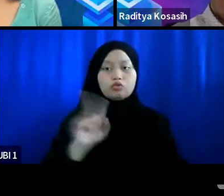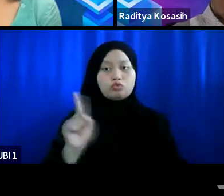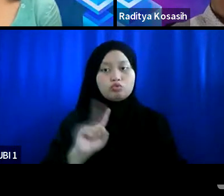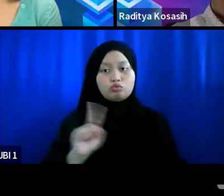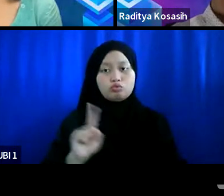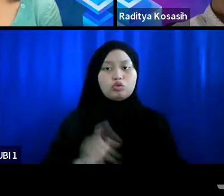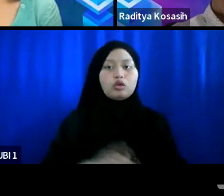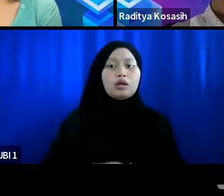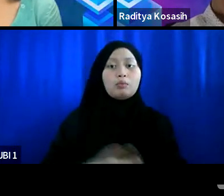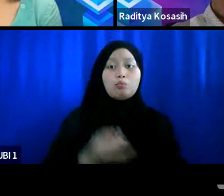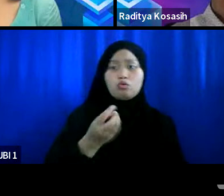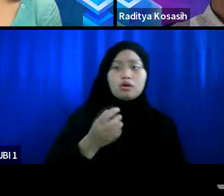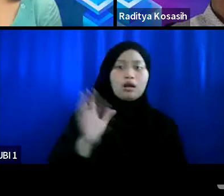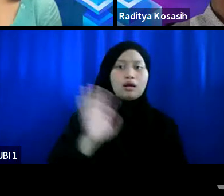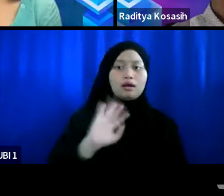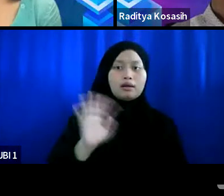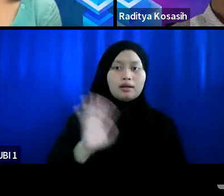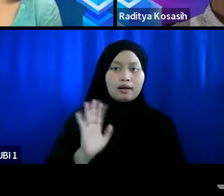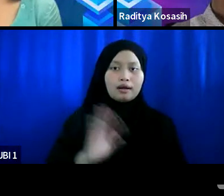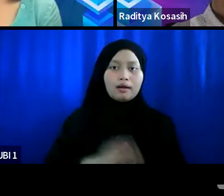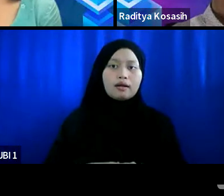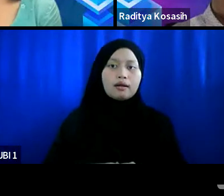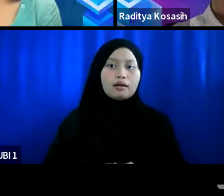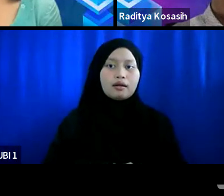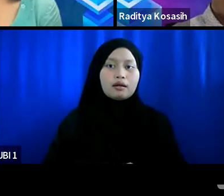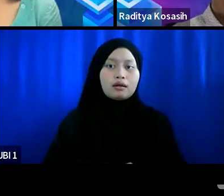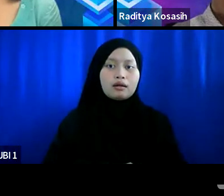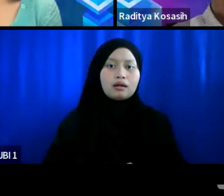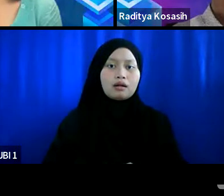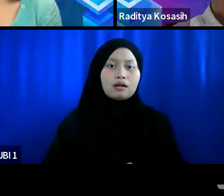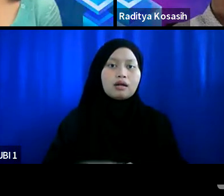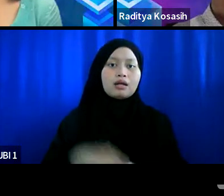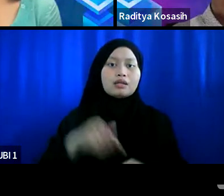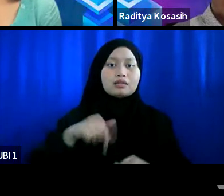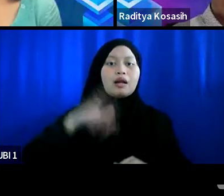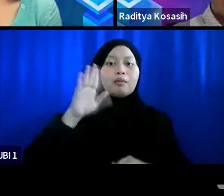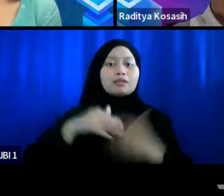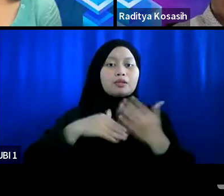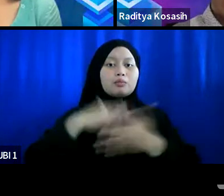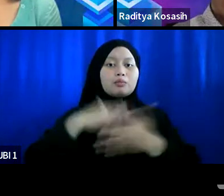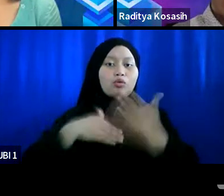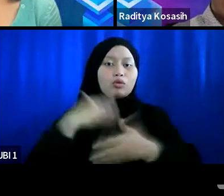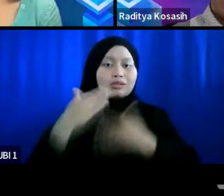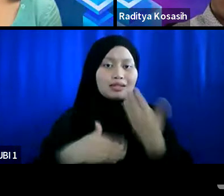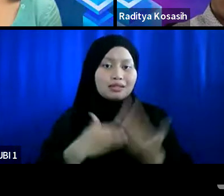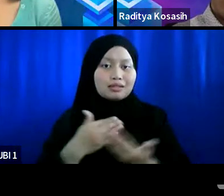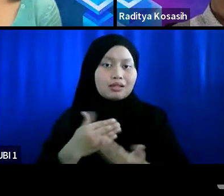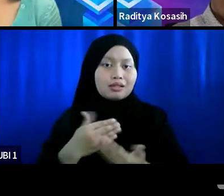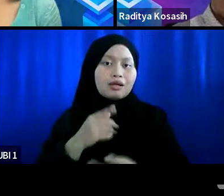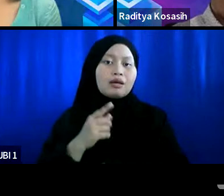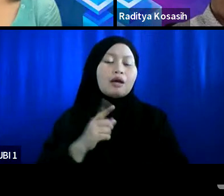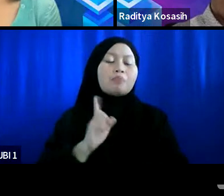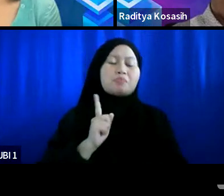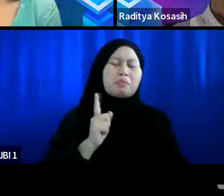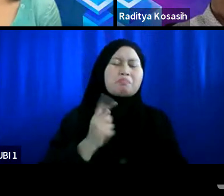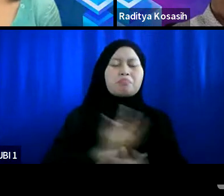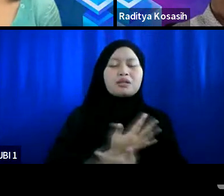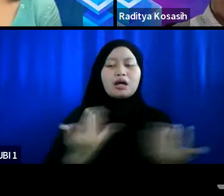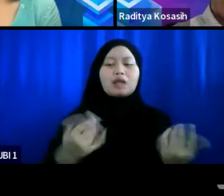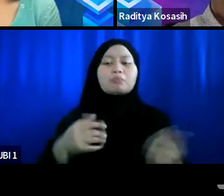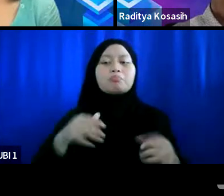dan tidak mudah Hai film gaya manjanya seakan kami dan melakukan itu karena memang kekurangpahaman masyarakat